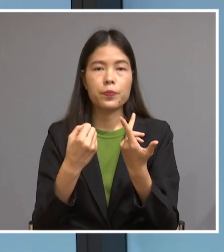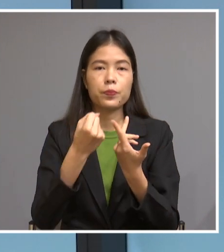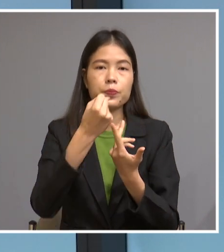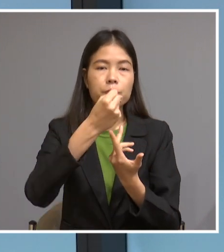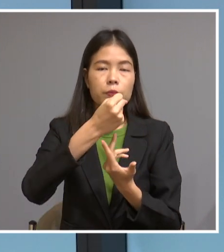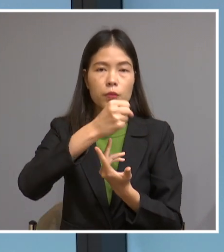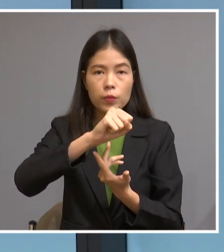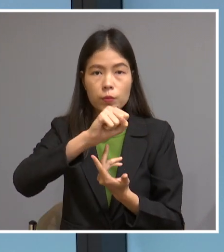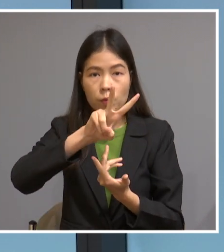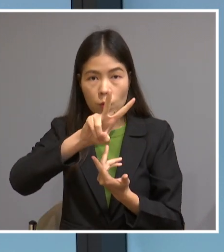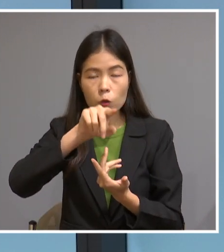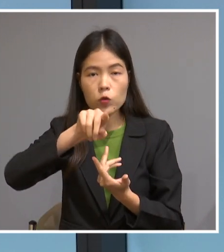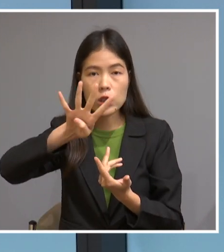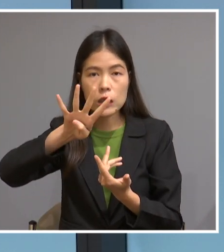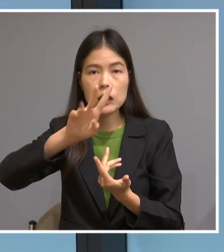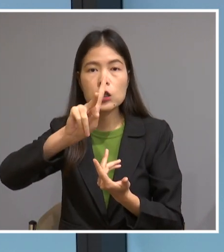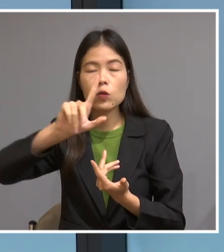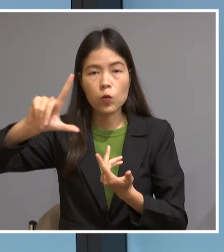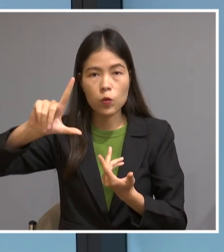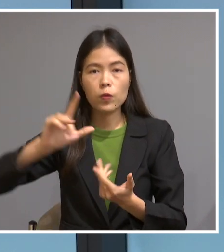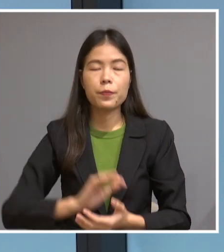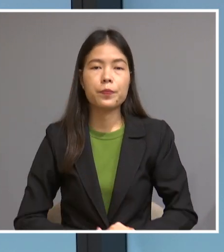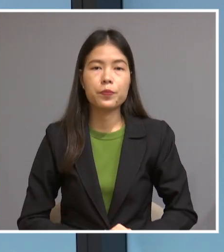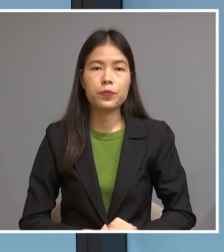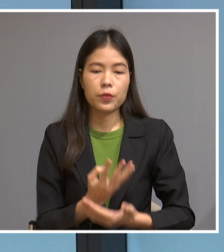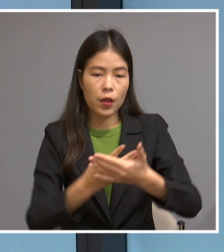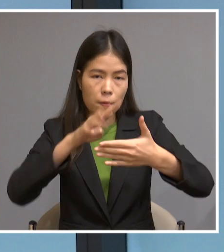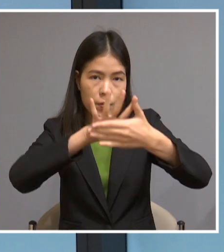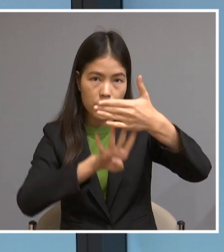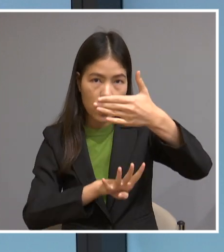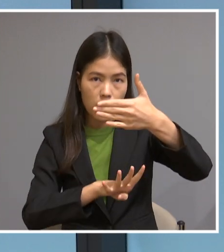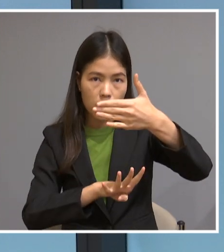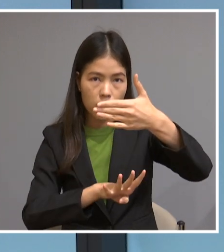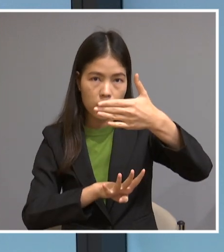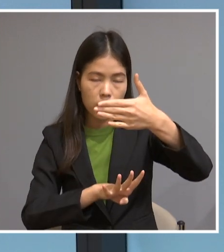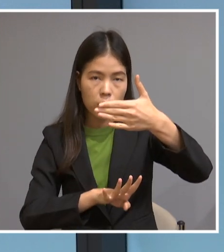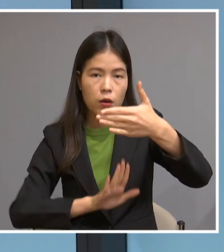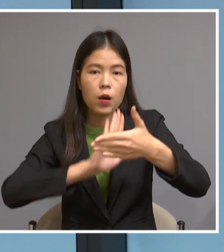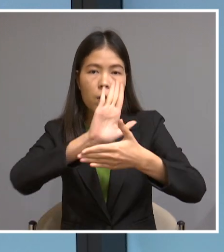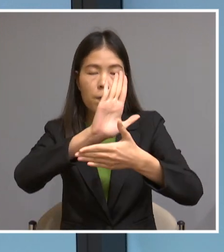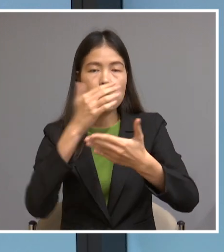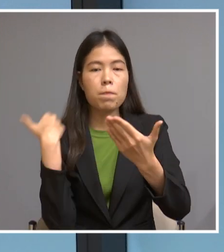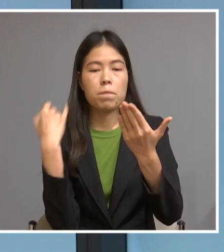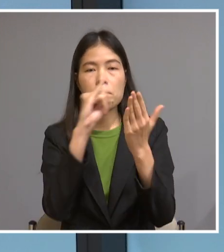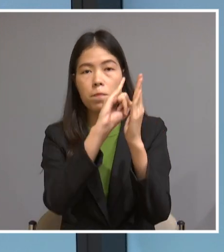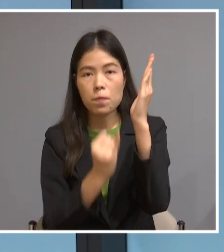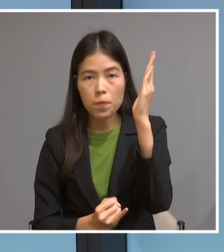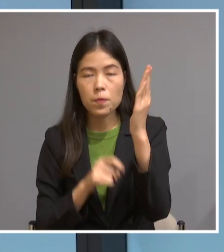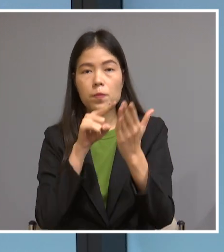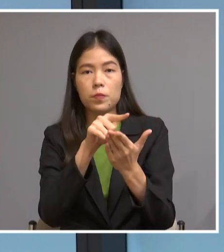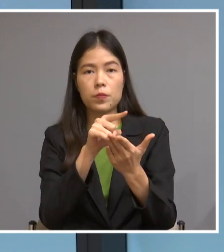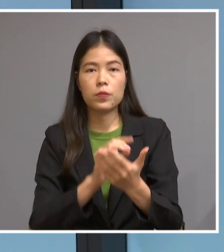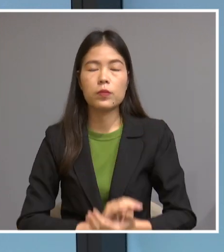เราก็อเส้นนึก็คือเส้นตามร่างผัง beuron am gorm thongหรอสายคอหนึงตั้งอยู่ที่ ampeur